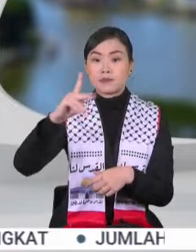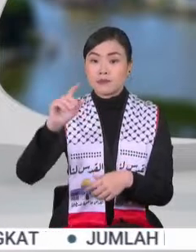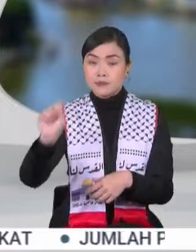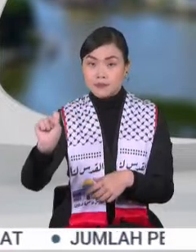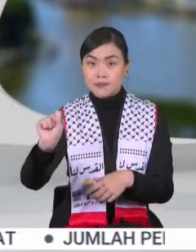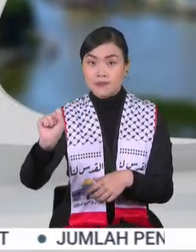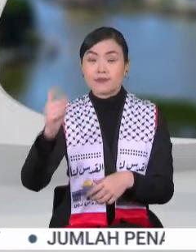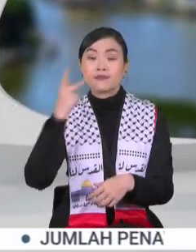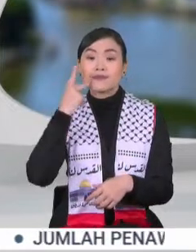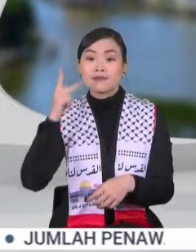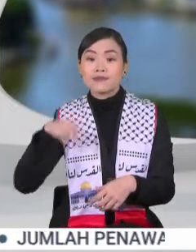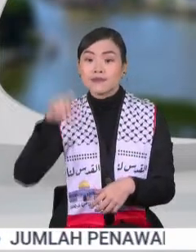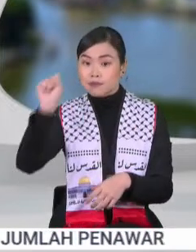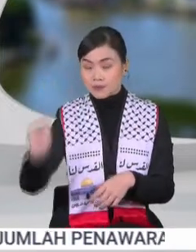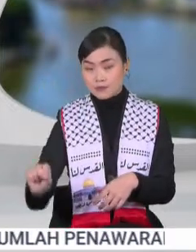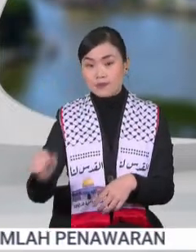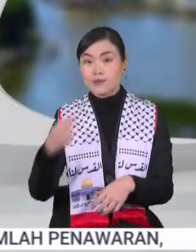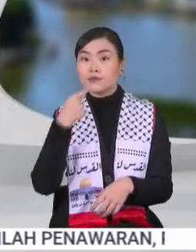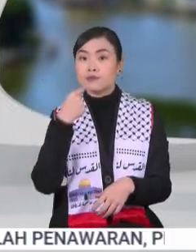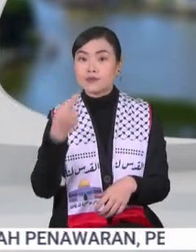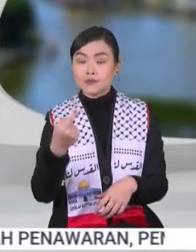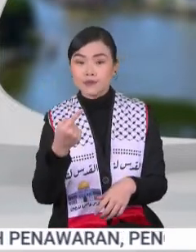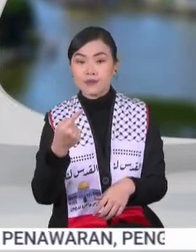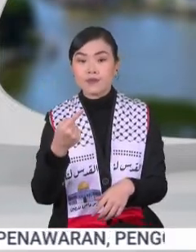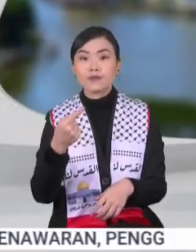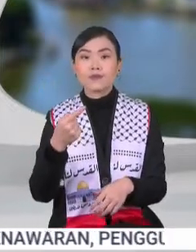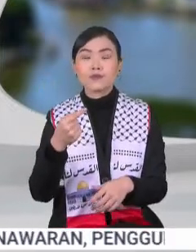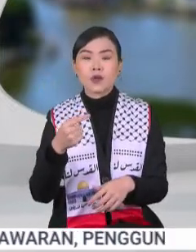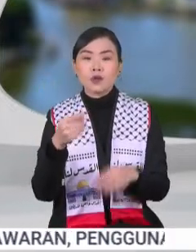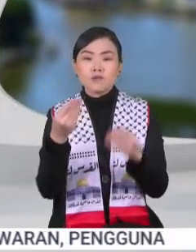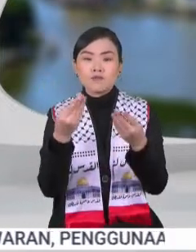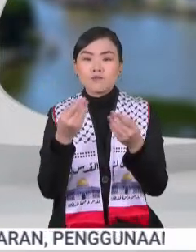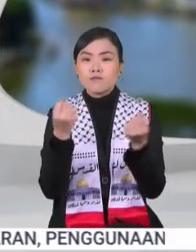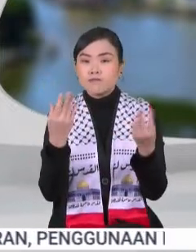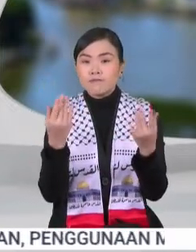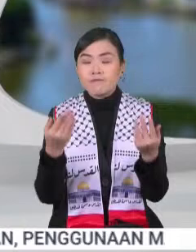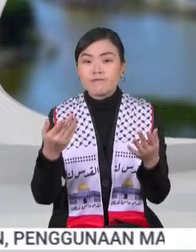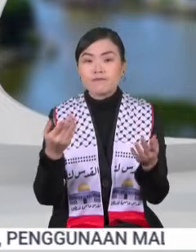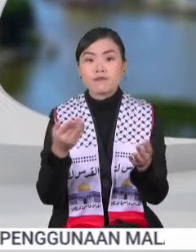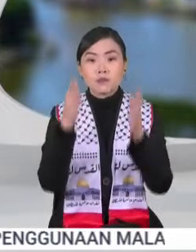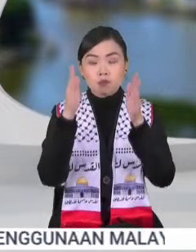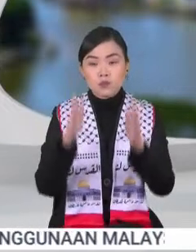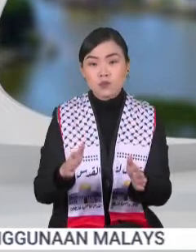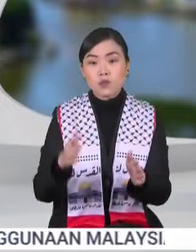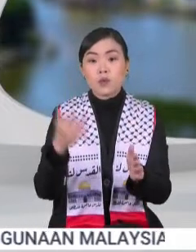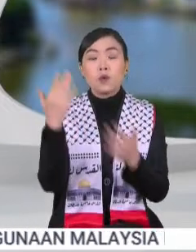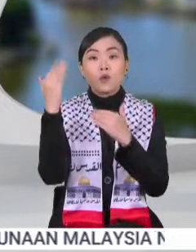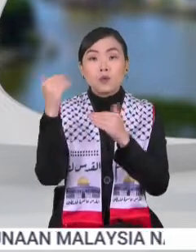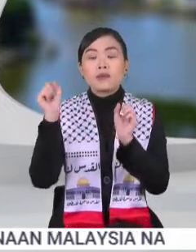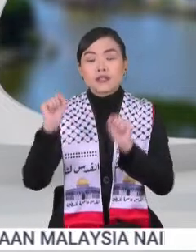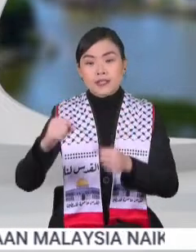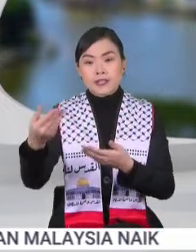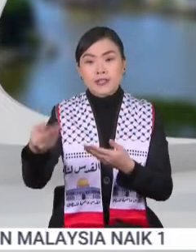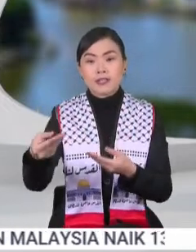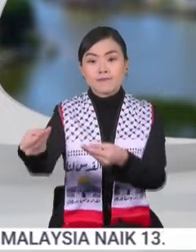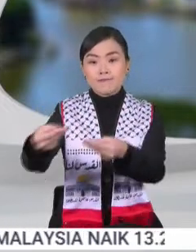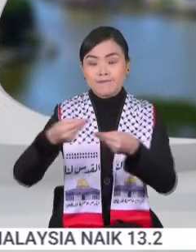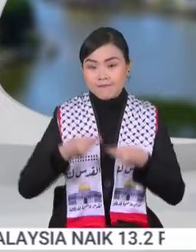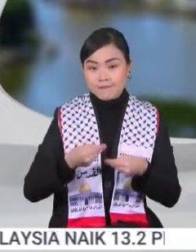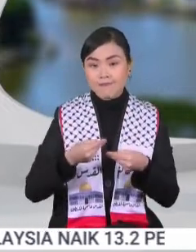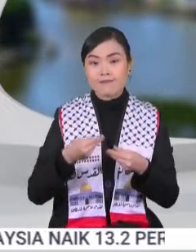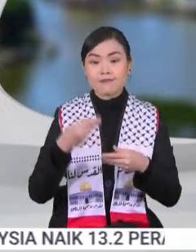bandaraya Kuching Selatan Datuk we hongseng berkata ke arah itu lebih ramai pihak diharap akan tampil menyumbang barang-barang kitar